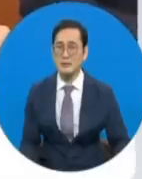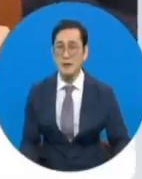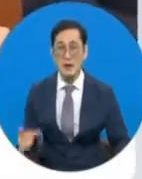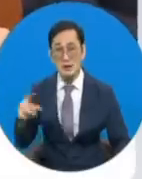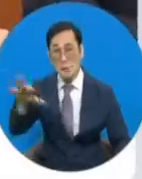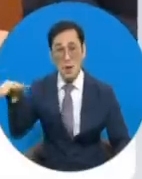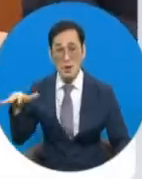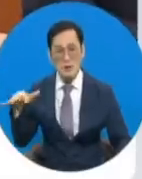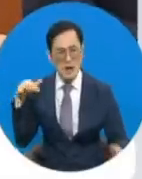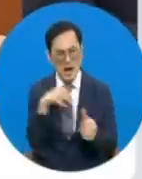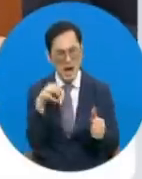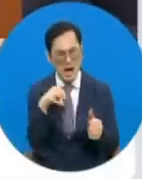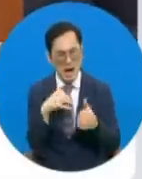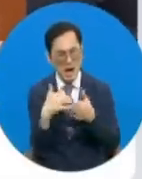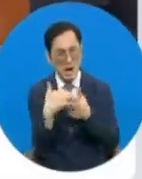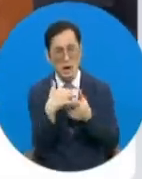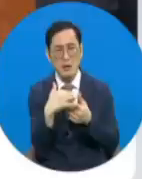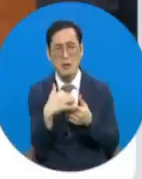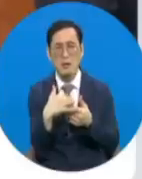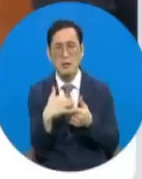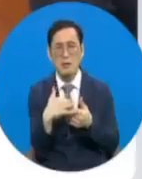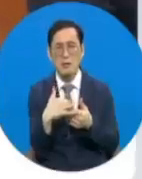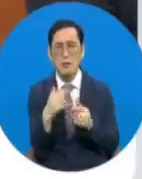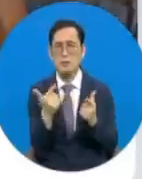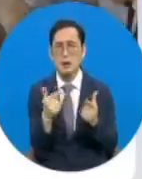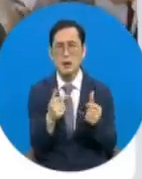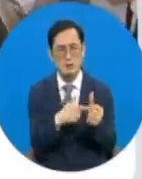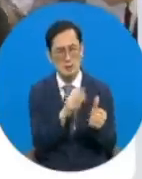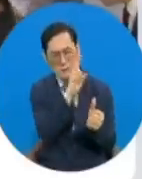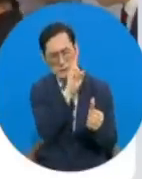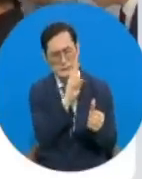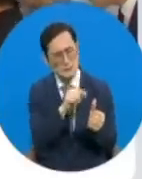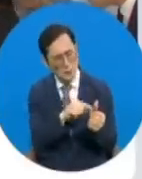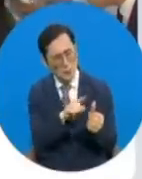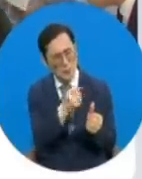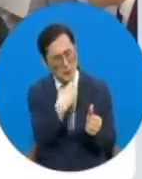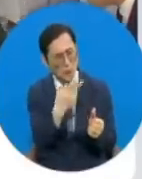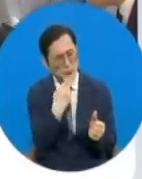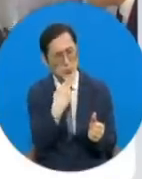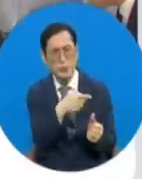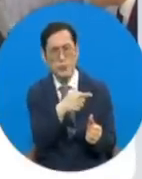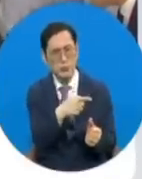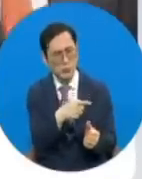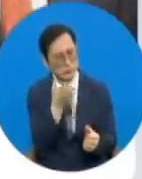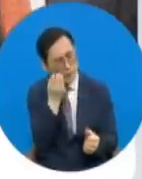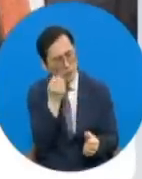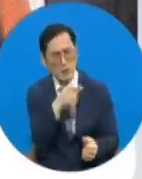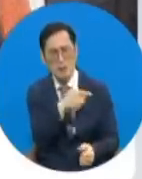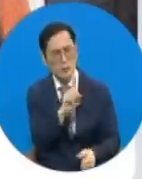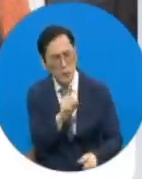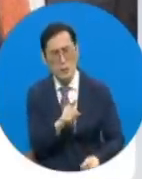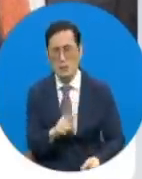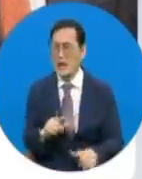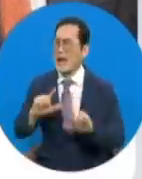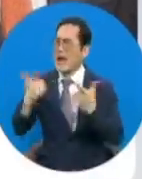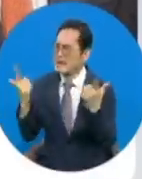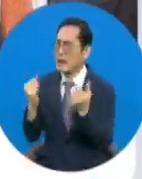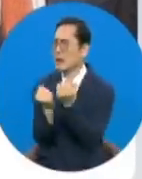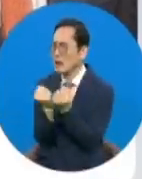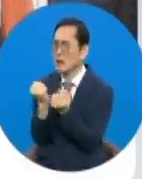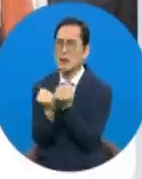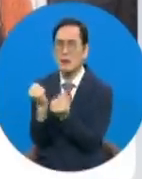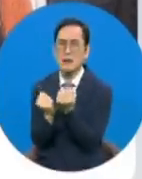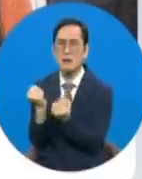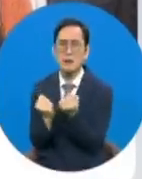명쾌하게 설명하거나 해명하지 않고 뒤로 숨어버리고 그리고 제기되고 있는 언론과 정치인들의 의혹 제기에 대해서 아 이건 사실이니까 고소 고발